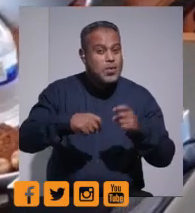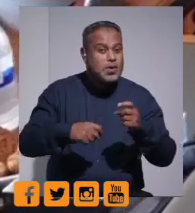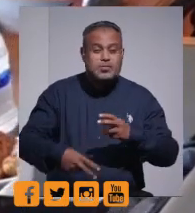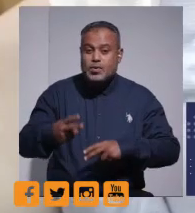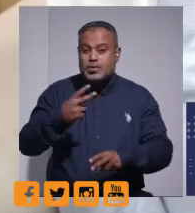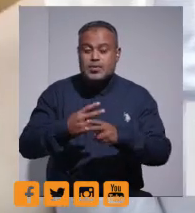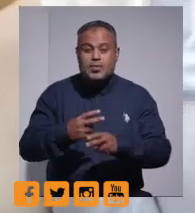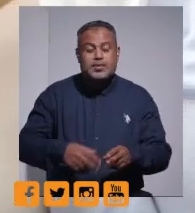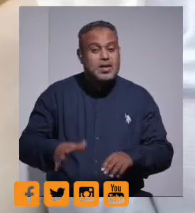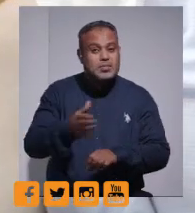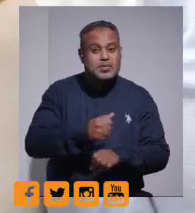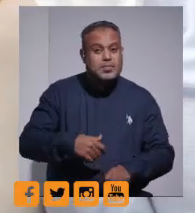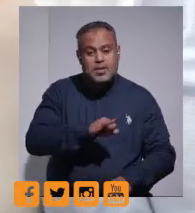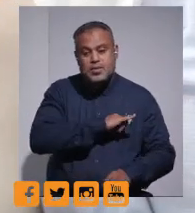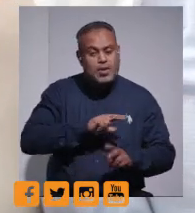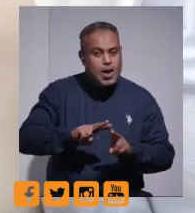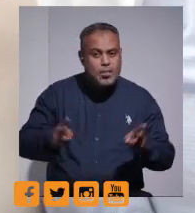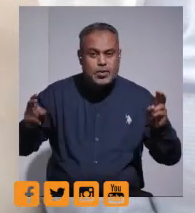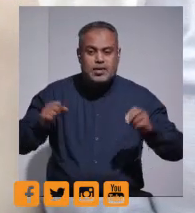المدني المختلفه